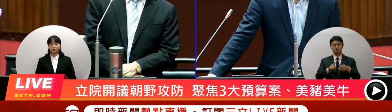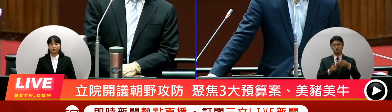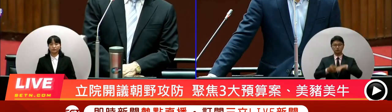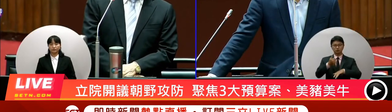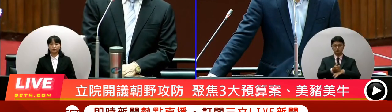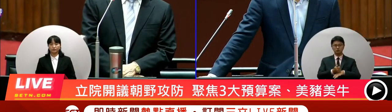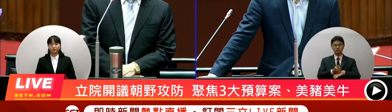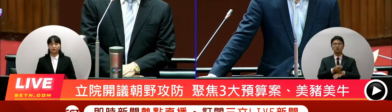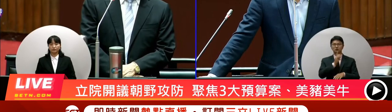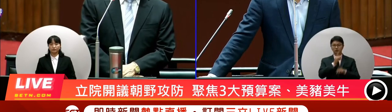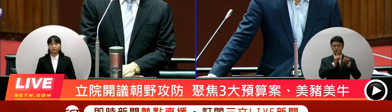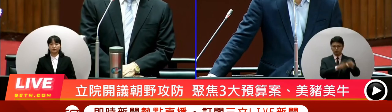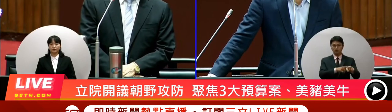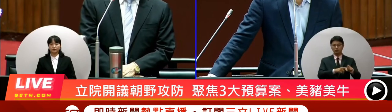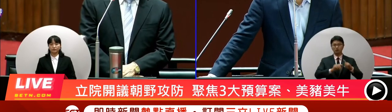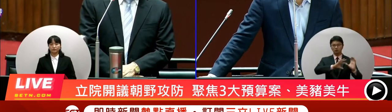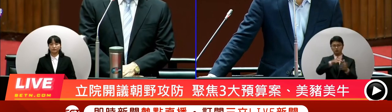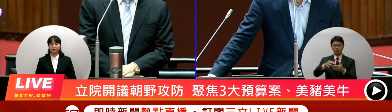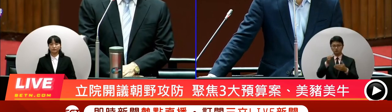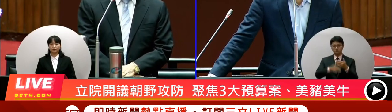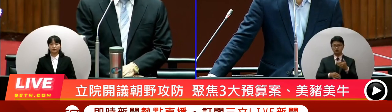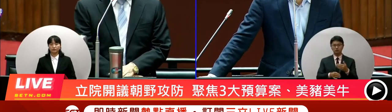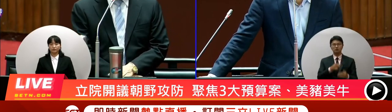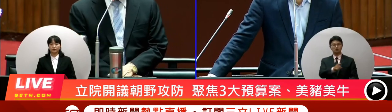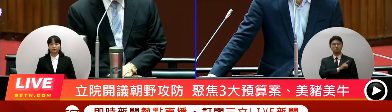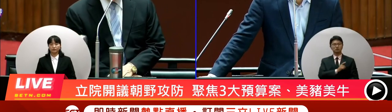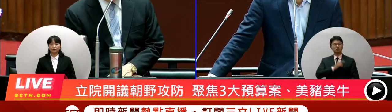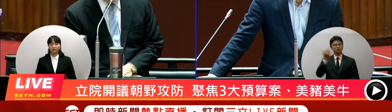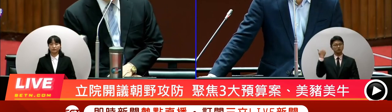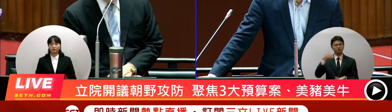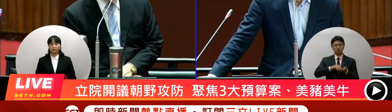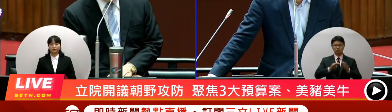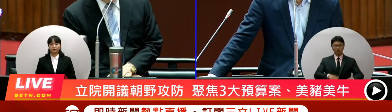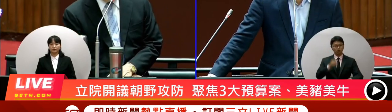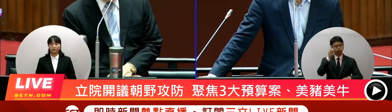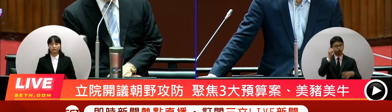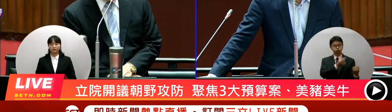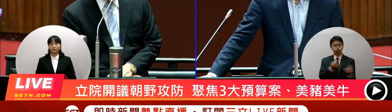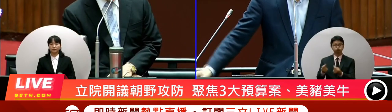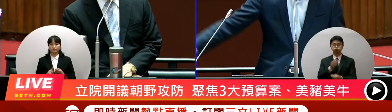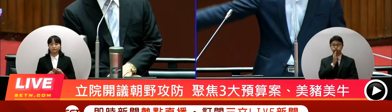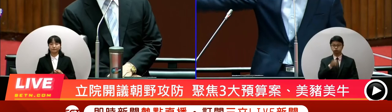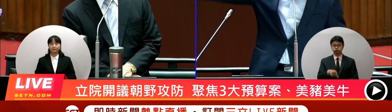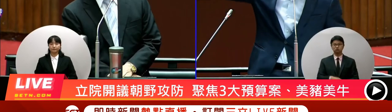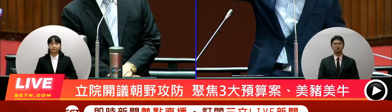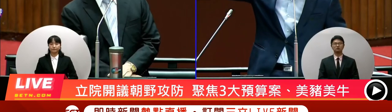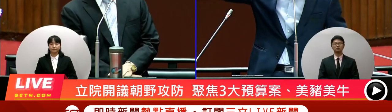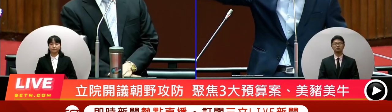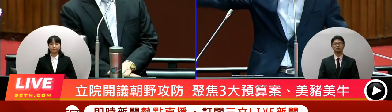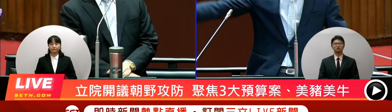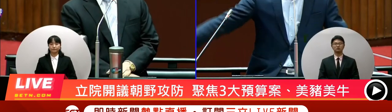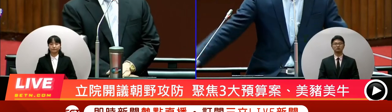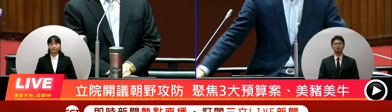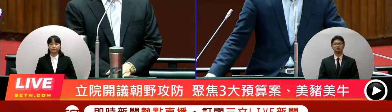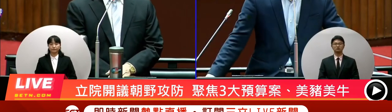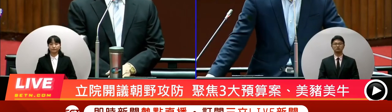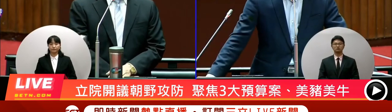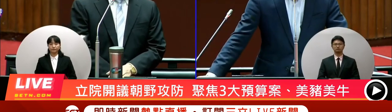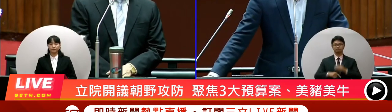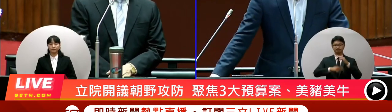准，然后说你的立场一贯如此，对吧？ 对。 好，来。院